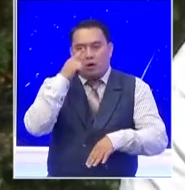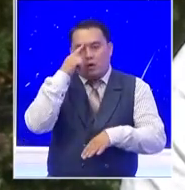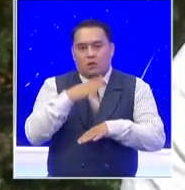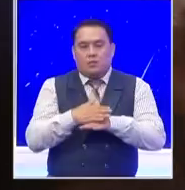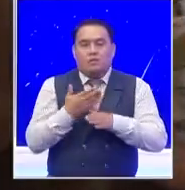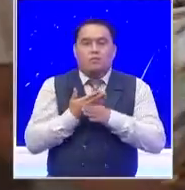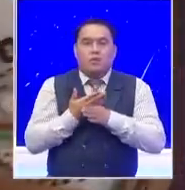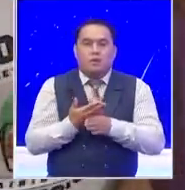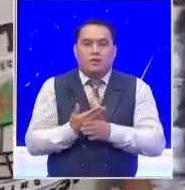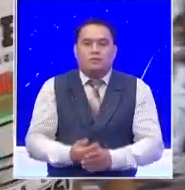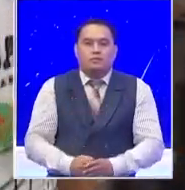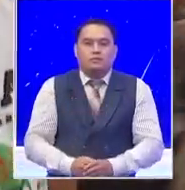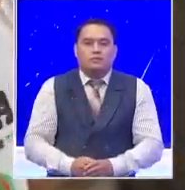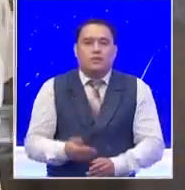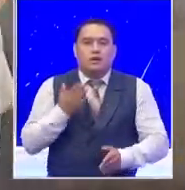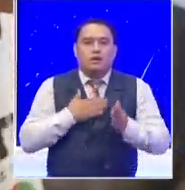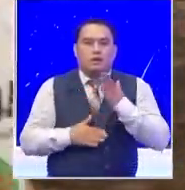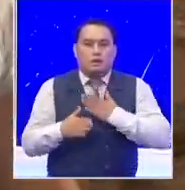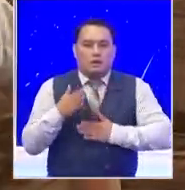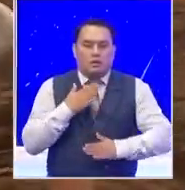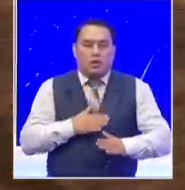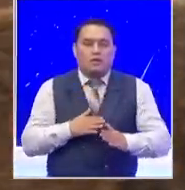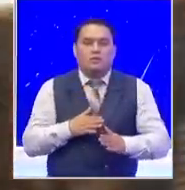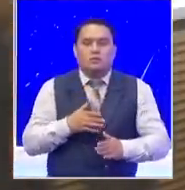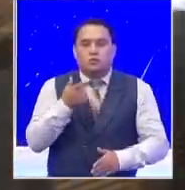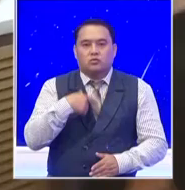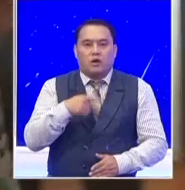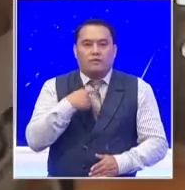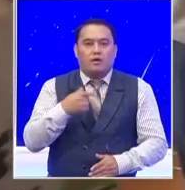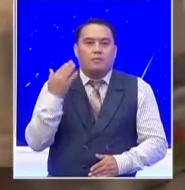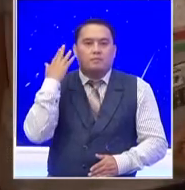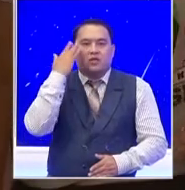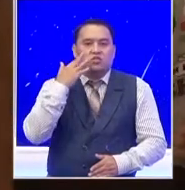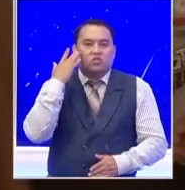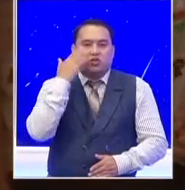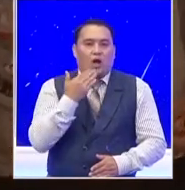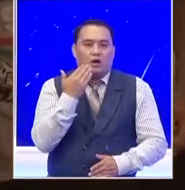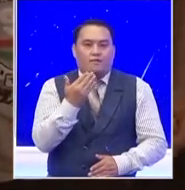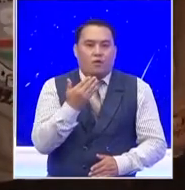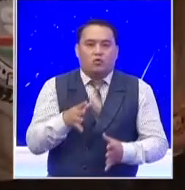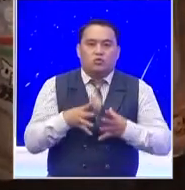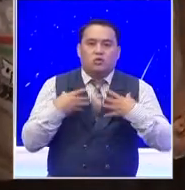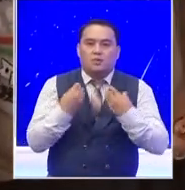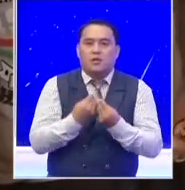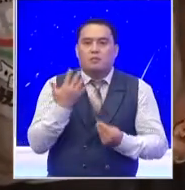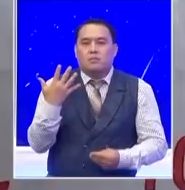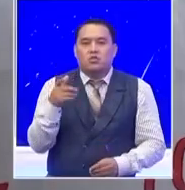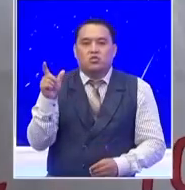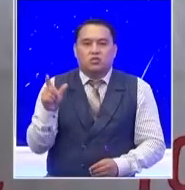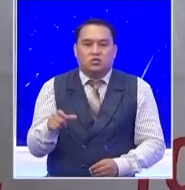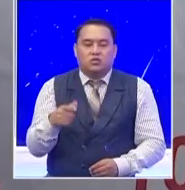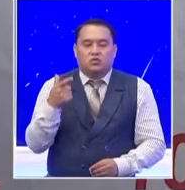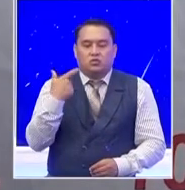помог, оформил. Харикет подарил радость со слезами на глазах, ведь собственное жилье – давняя мечта Акмарал Касымхановой. Теперь семья из 5 человек обрела